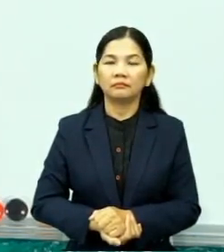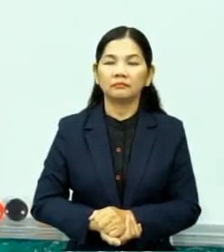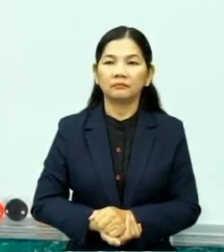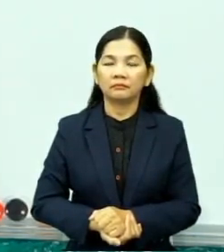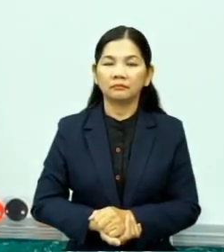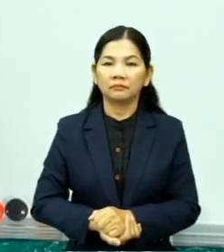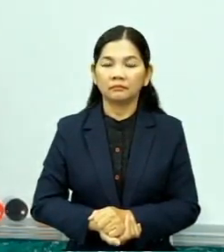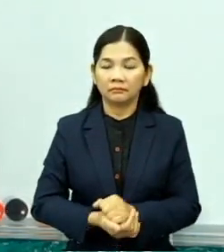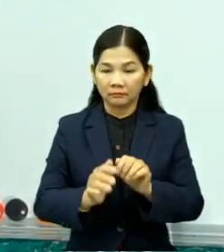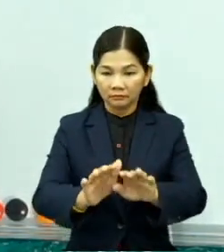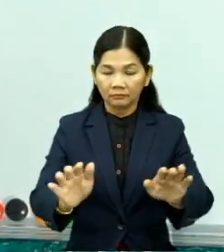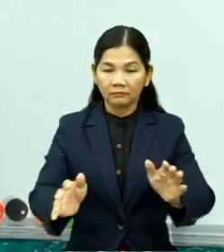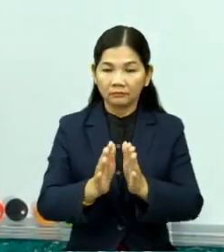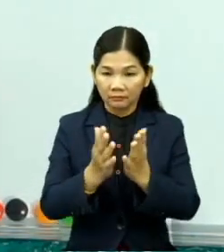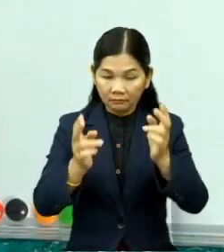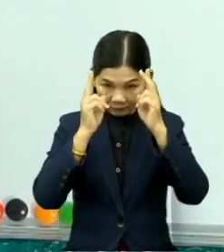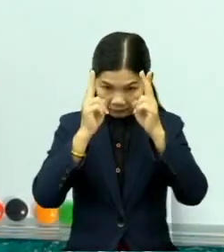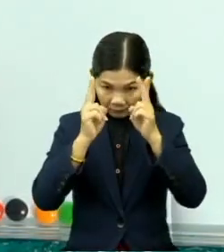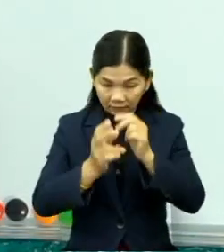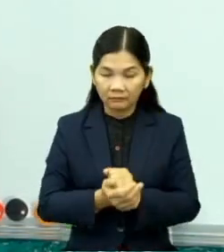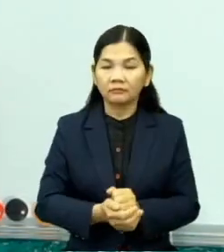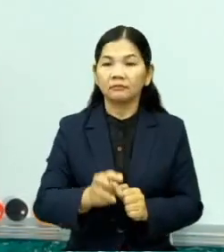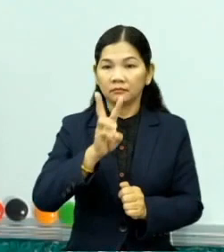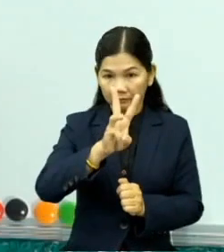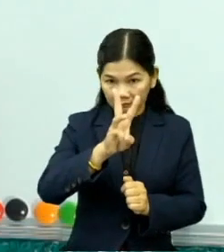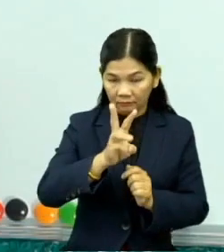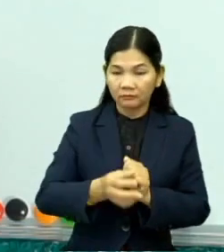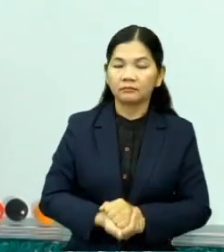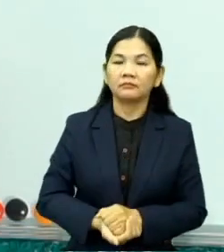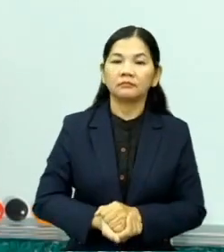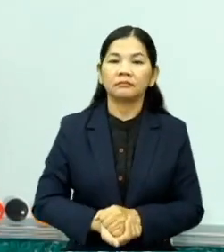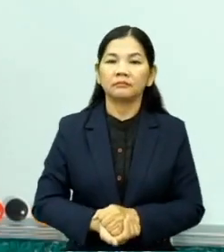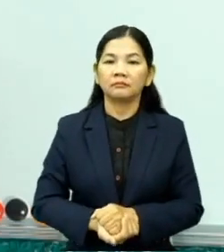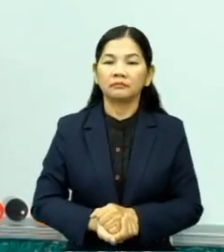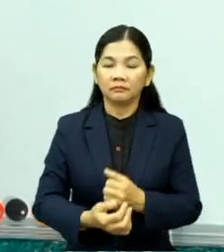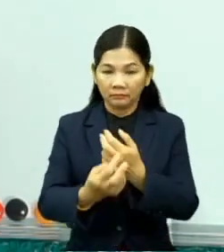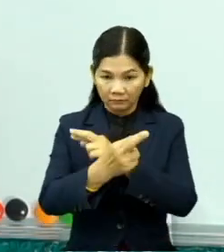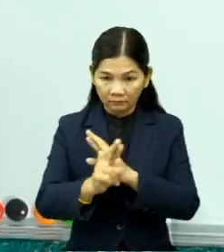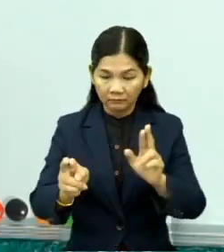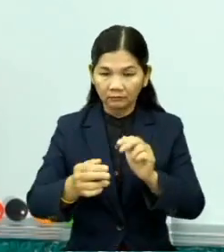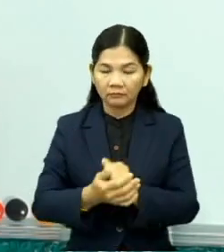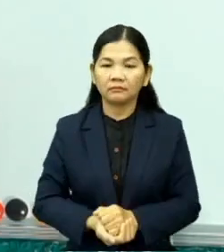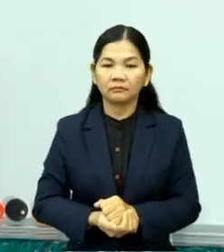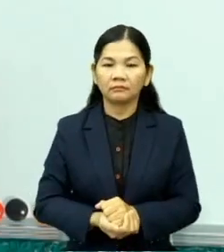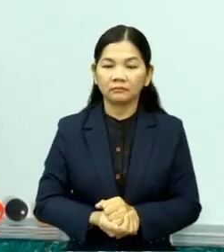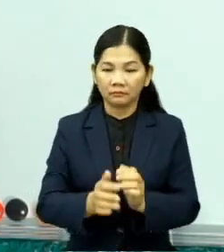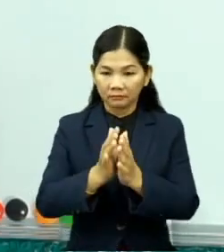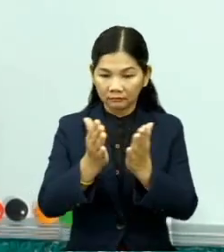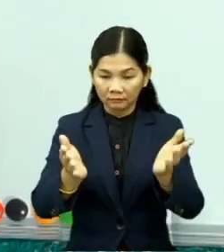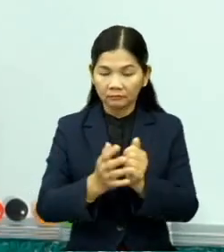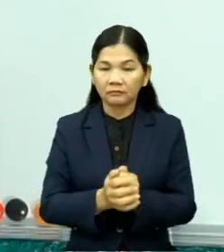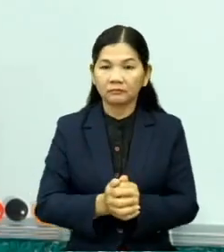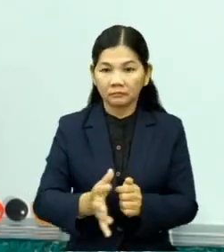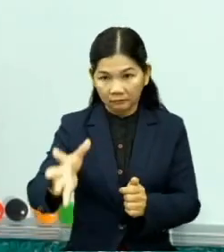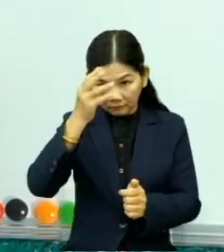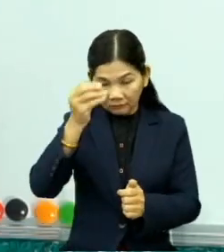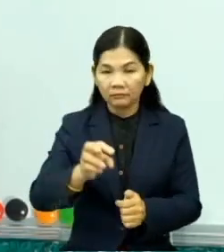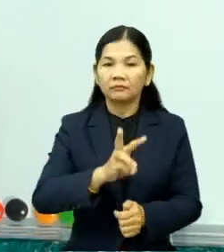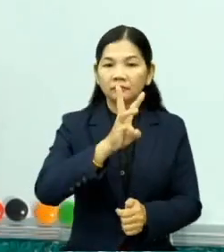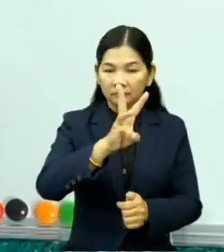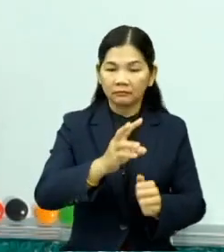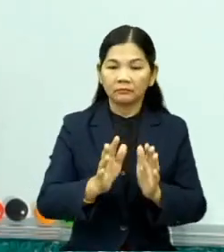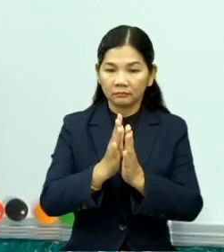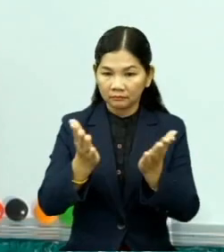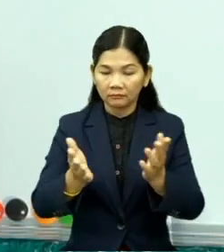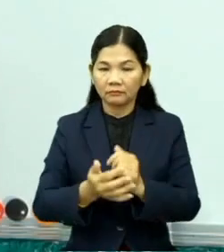ចាកូនទាំងអស់គ្នាកូនត្រៀមសៀវភៅសិក្សាគោលថ្នាក់ទី3របស់កូនណាកូនណាចាកូនត្រៀមហើយកូនយកសៀវភៅសិក្សាគោលថ្នាក់ទី3កូន